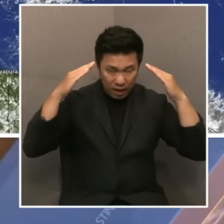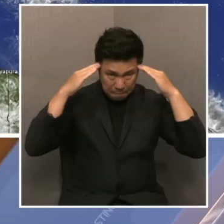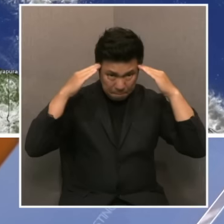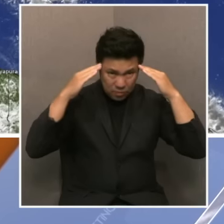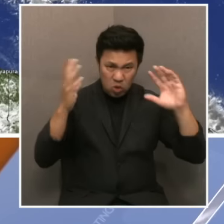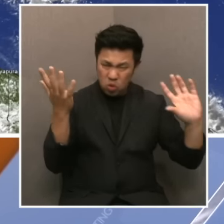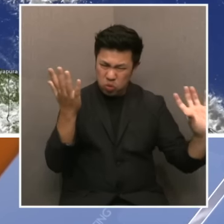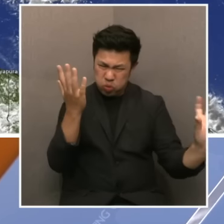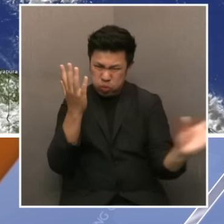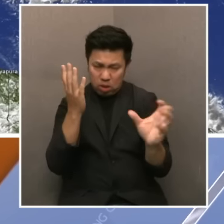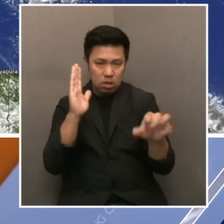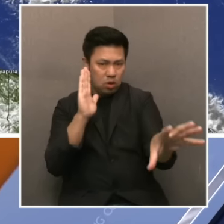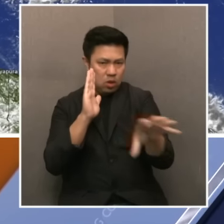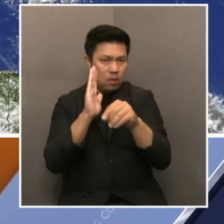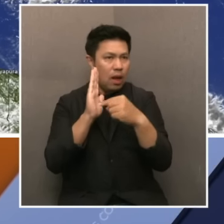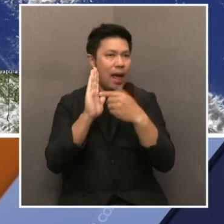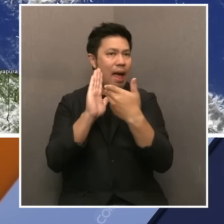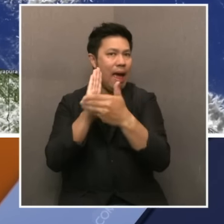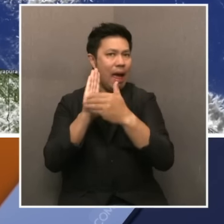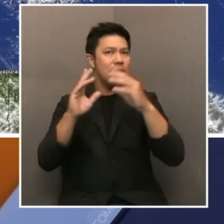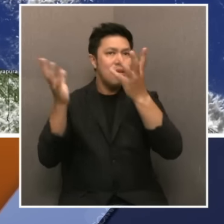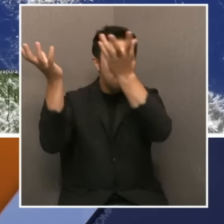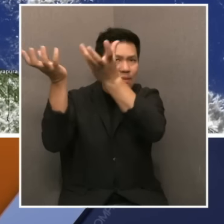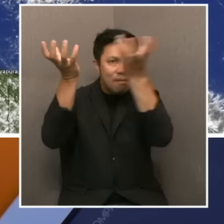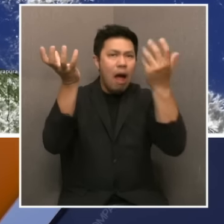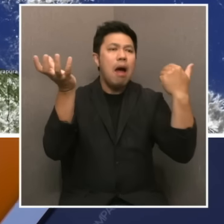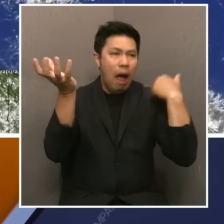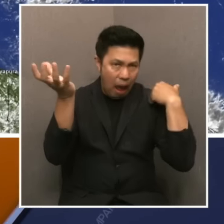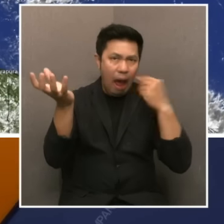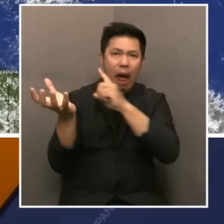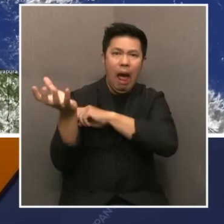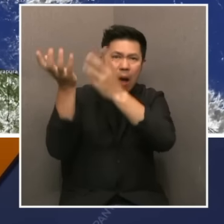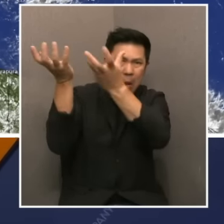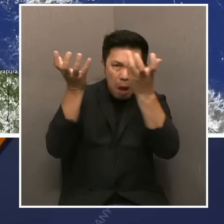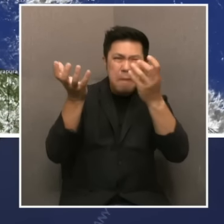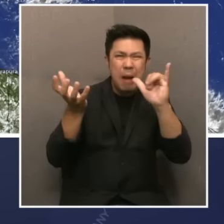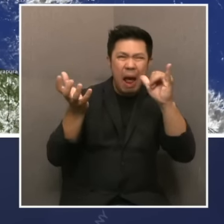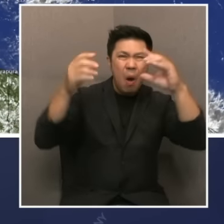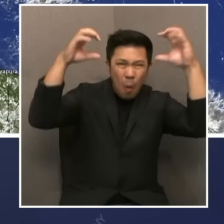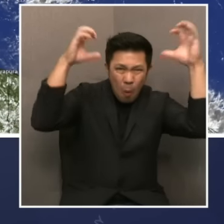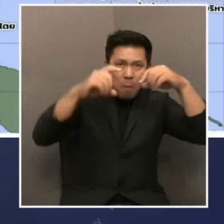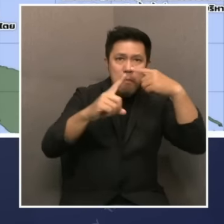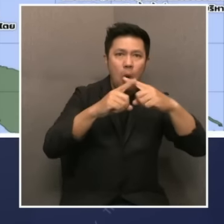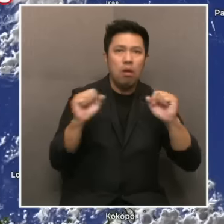ทำให้ภาคอีสารของประเทศไยมีเมรกเพิมมากขึ้นและมีลักษณะของฝนปลหนาวด้วยค่